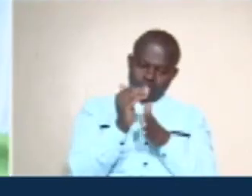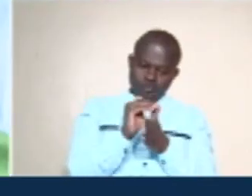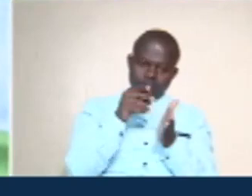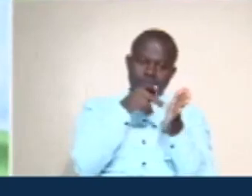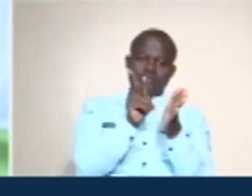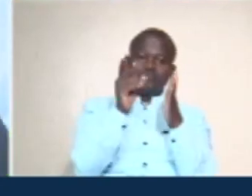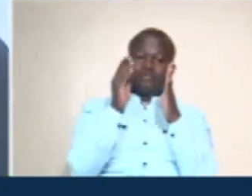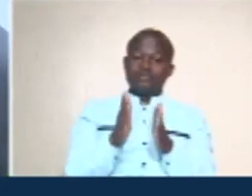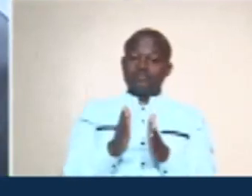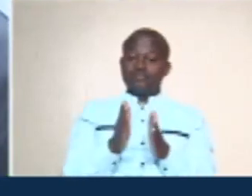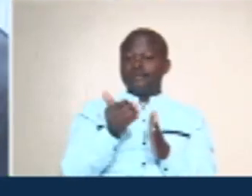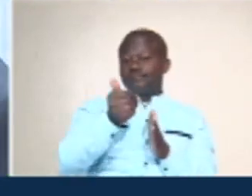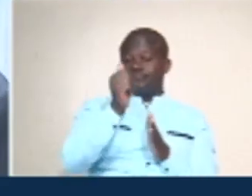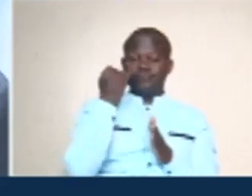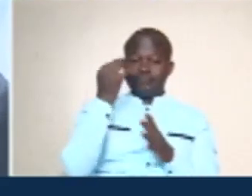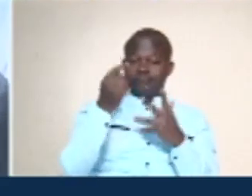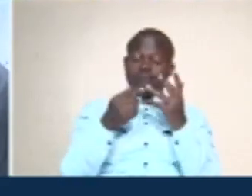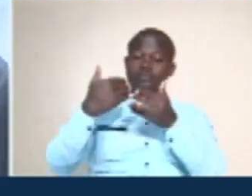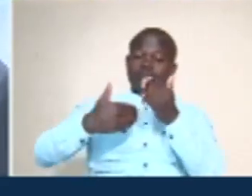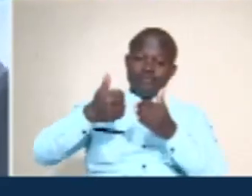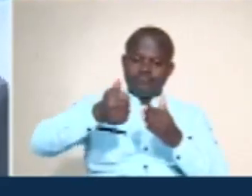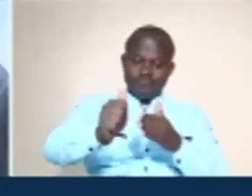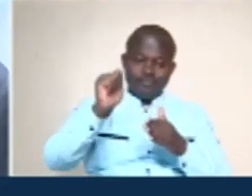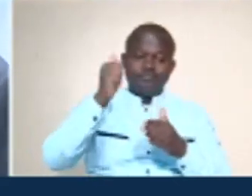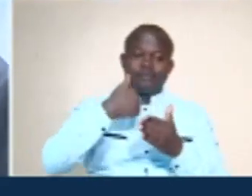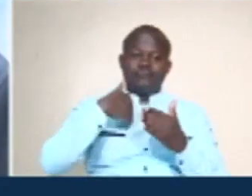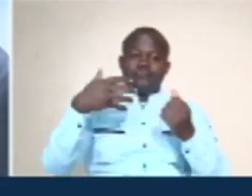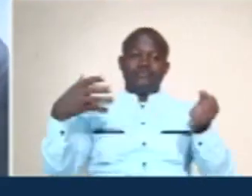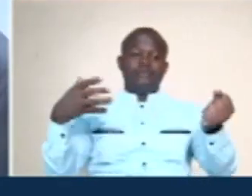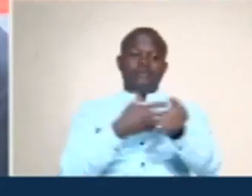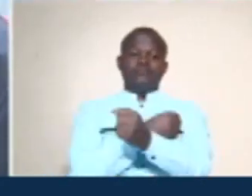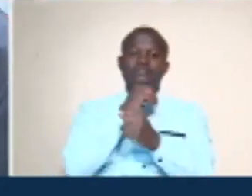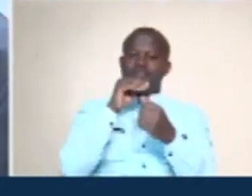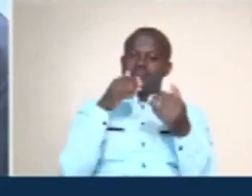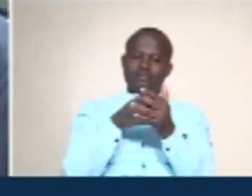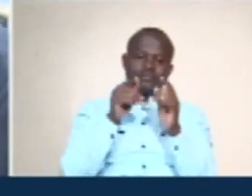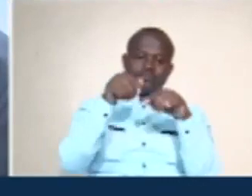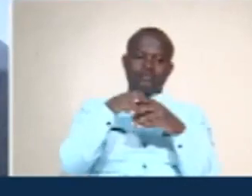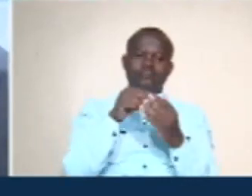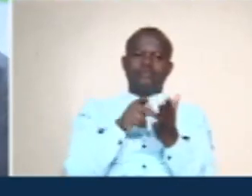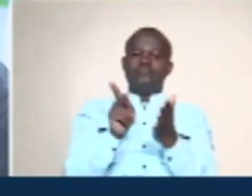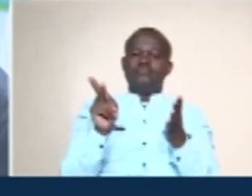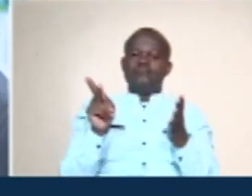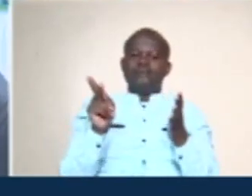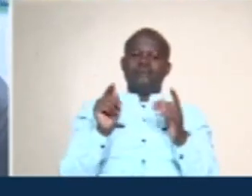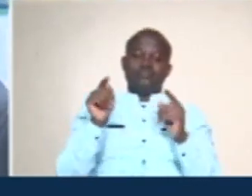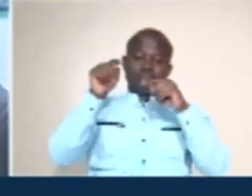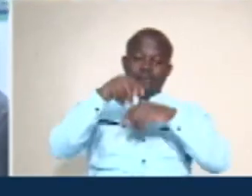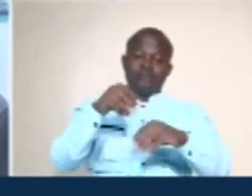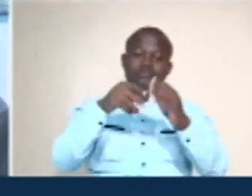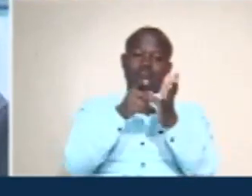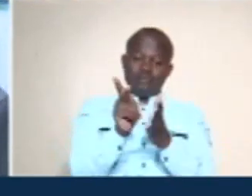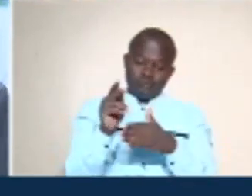bo buryo ibintu bikuri hafi ukaba ufite ubushobozi ntacyakubuza kuza kugura, baza